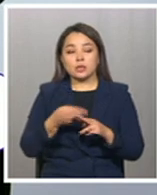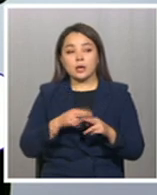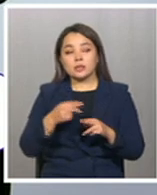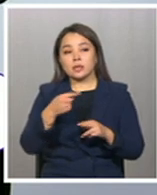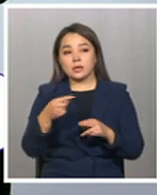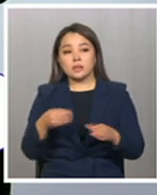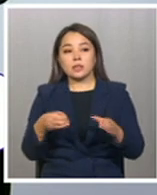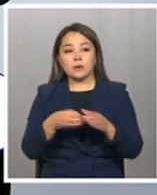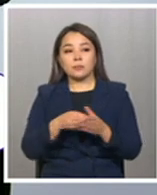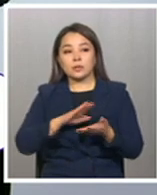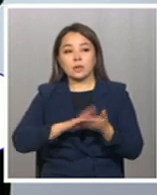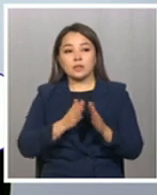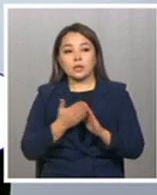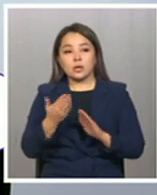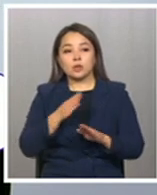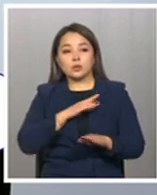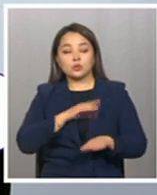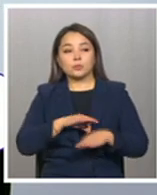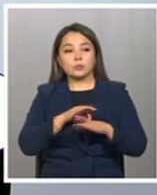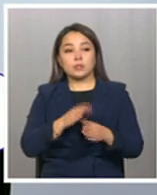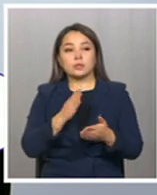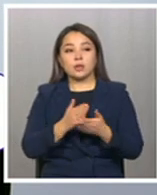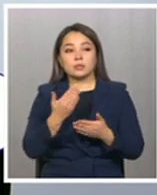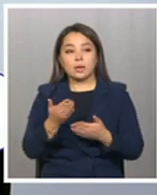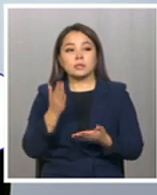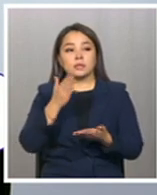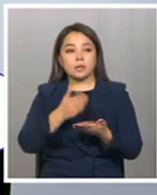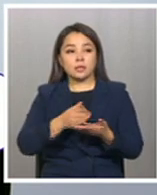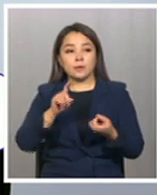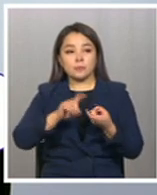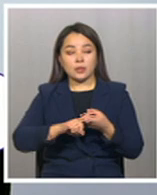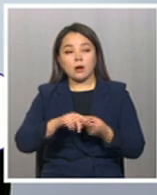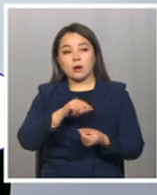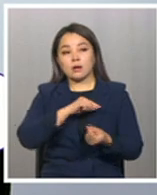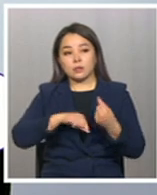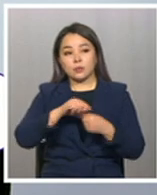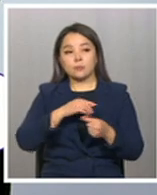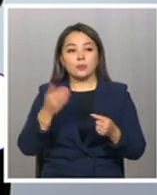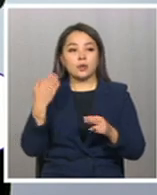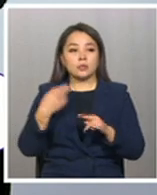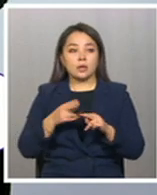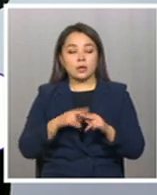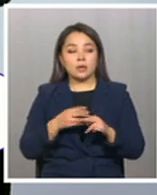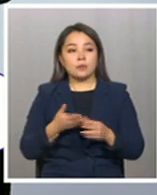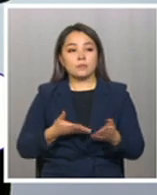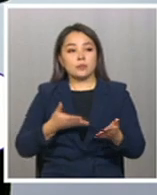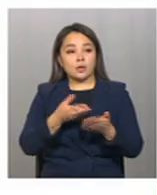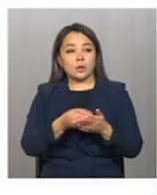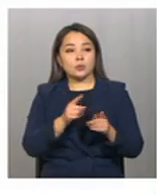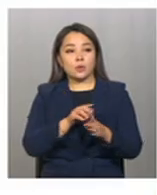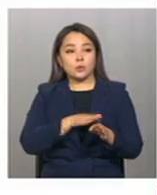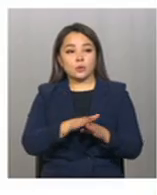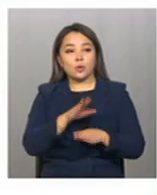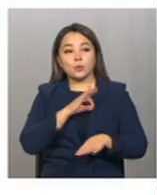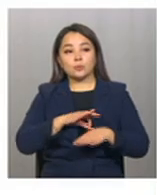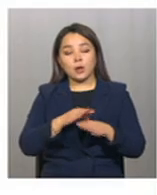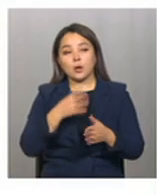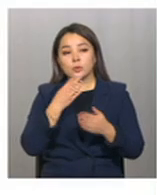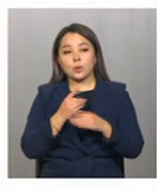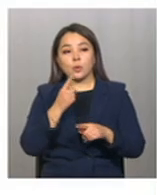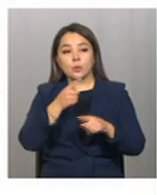интеграциялау негізінде жүзеге асады. Яғни тікелей интеграция кезінде кәсіпорын бұрын дистрибьюторлар орындайтын жұмыстарды өздері қосып